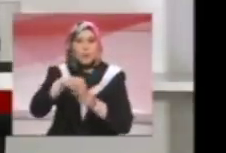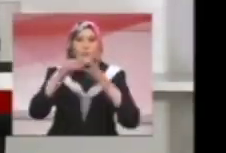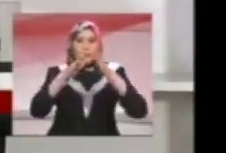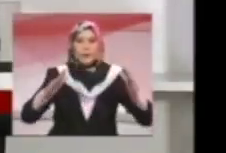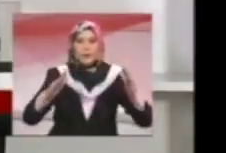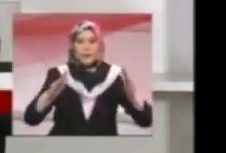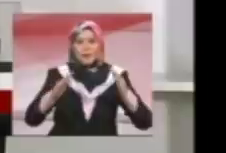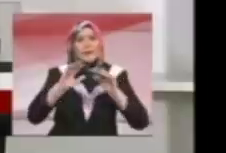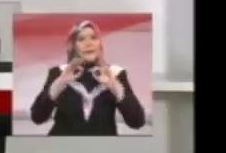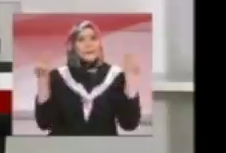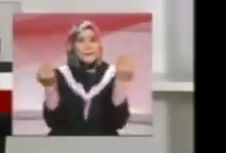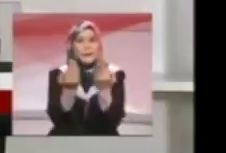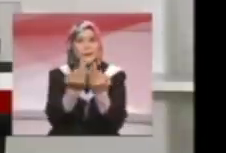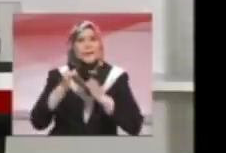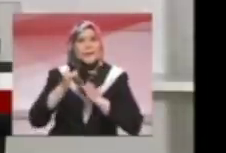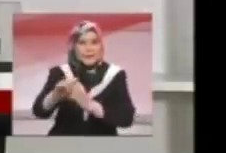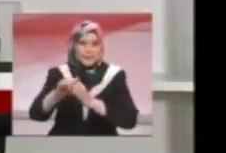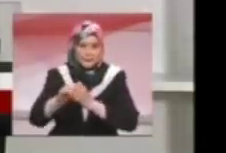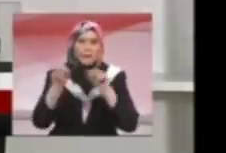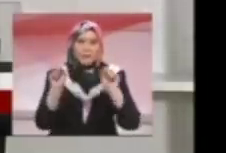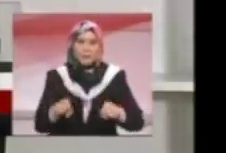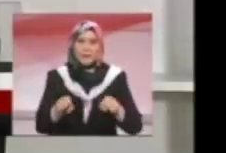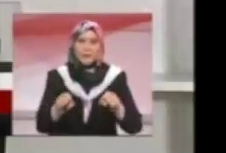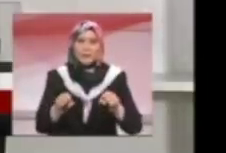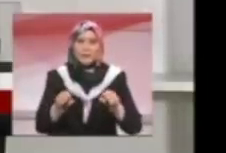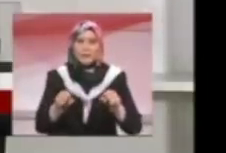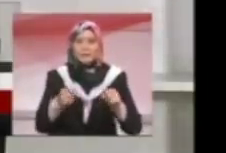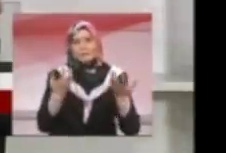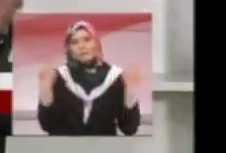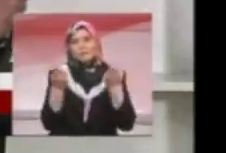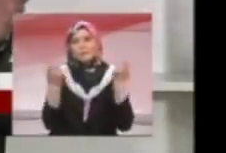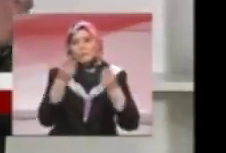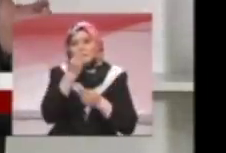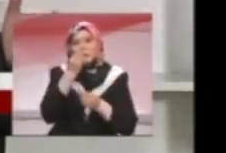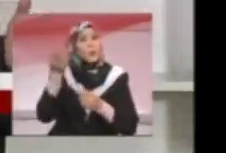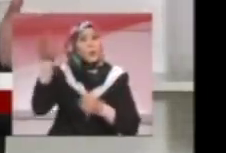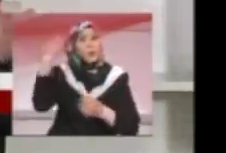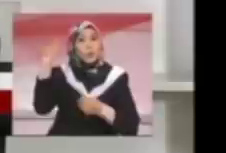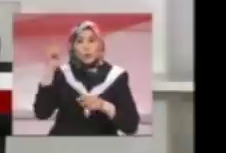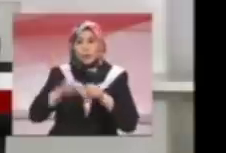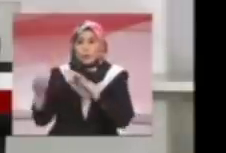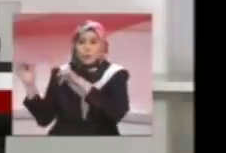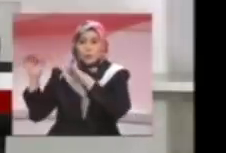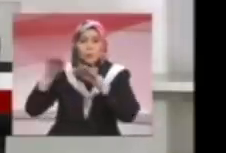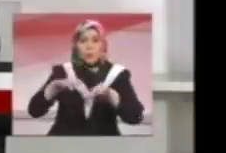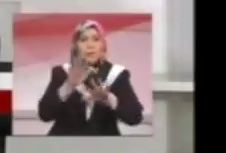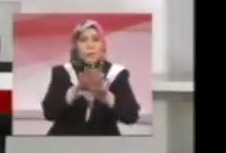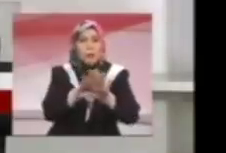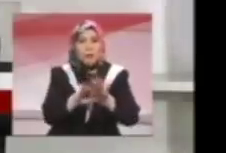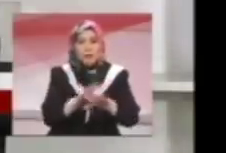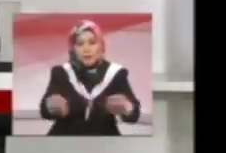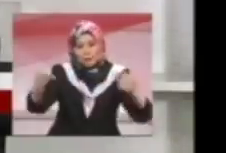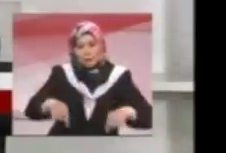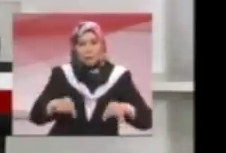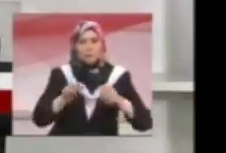keluarga dari rumah yang sama saja ya maka besar tak boleh macam dulu ramai-ramai datang dapat